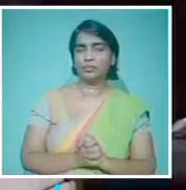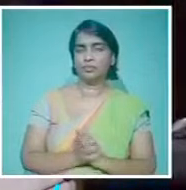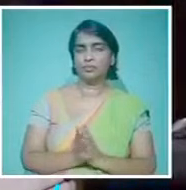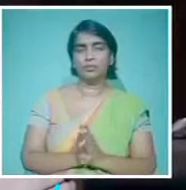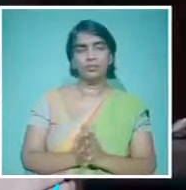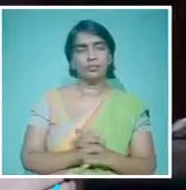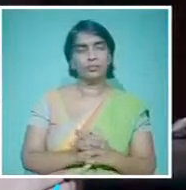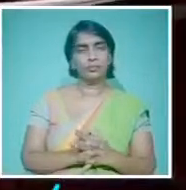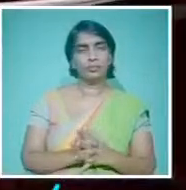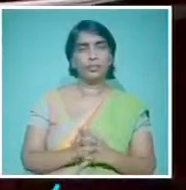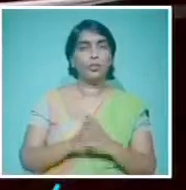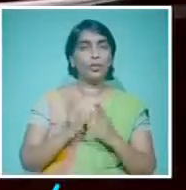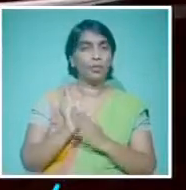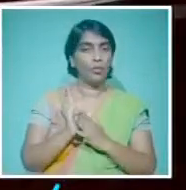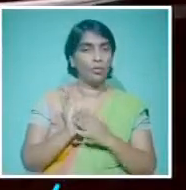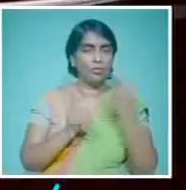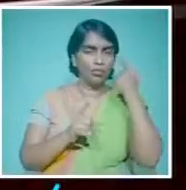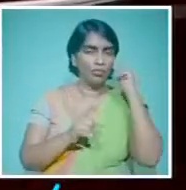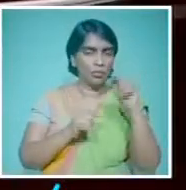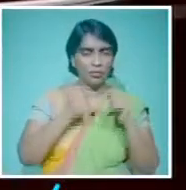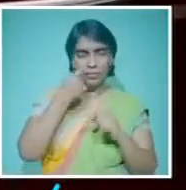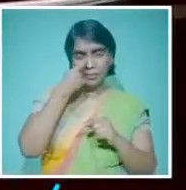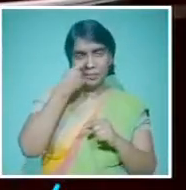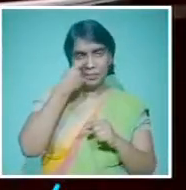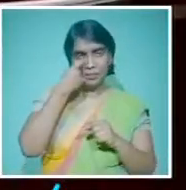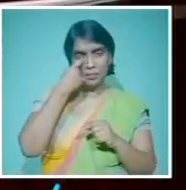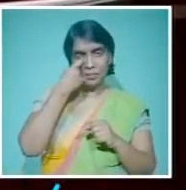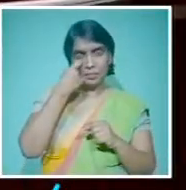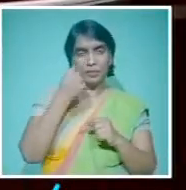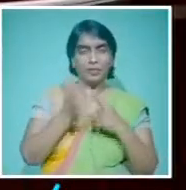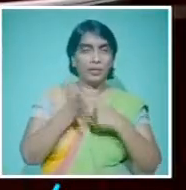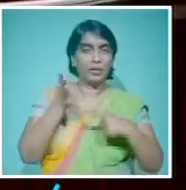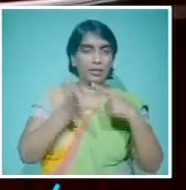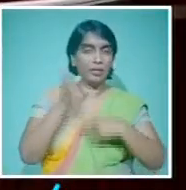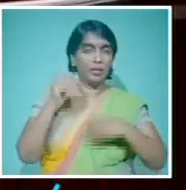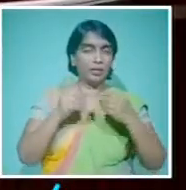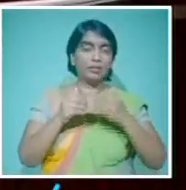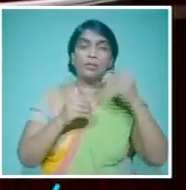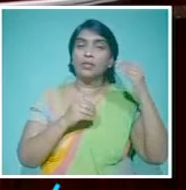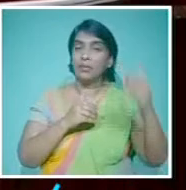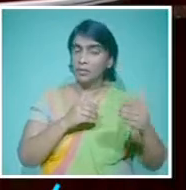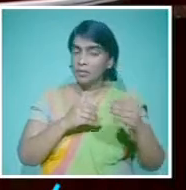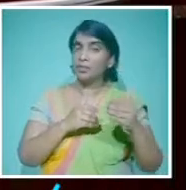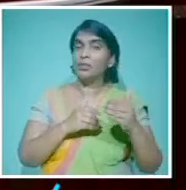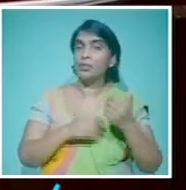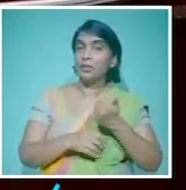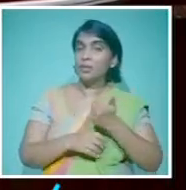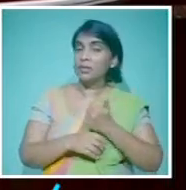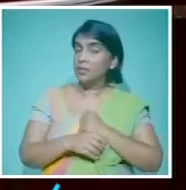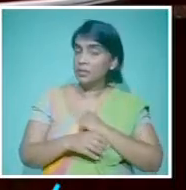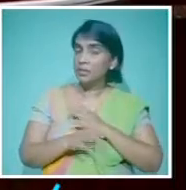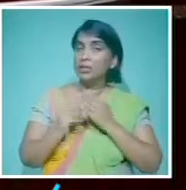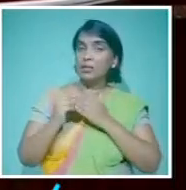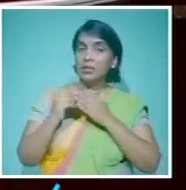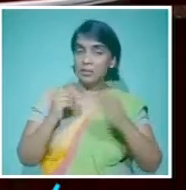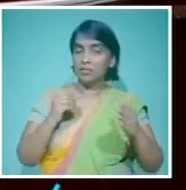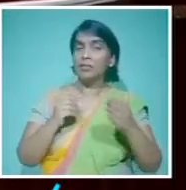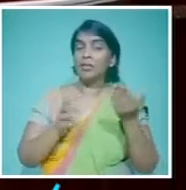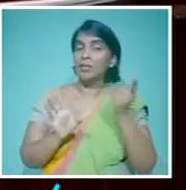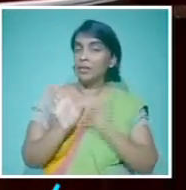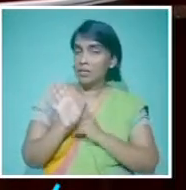honorable man organization what is the point of ඒ ඡන්ද කල් දාපු නැත්නම් ඡන්ද පවත්තන්න අකමැති වෙච්ච කාලේ